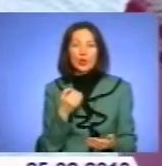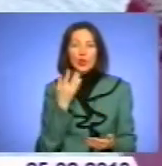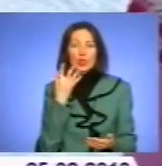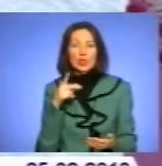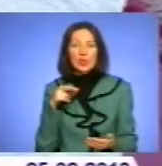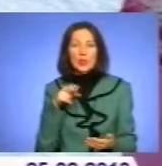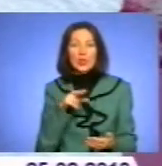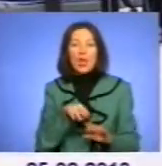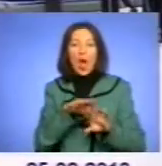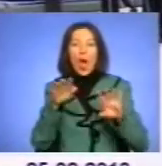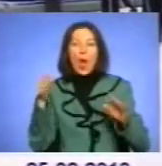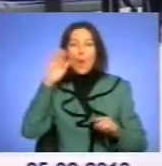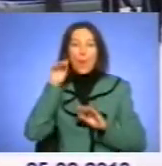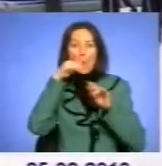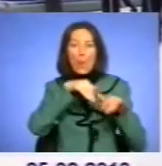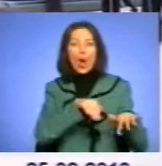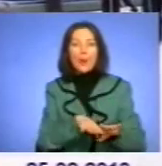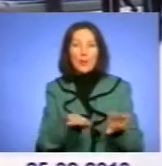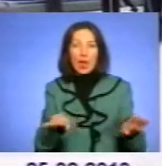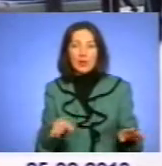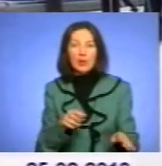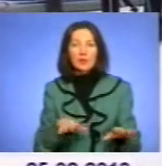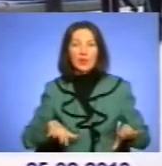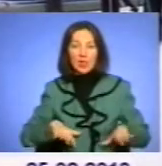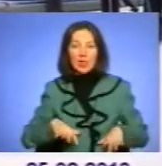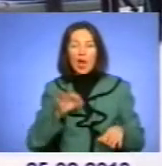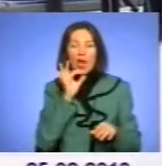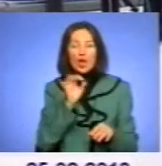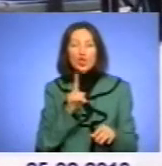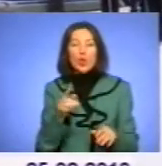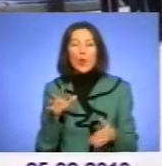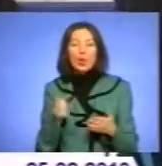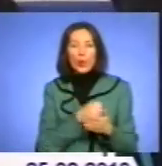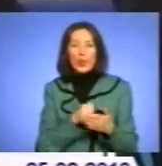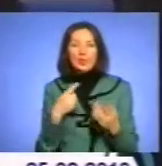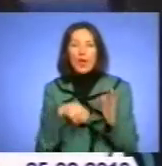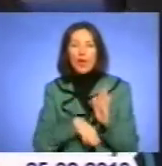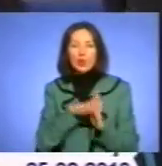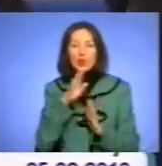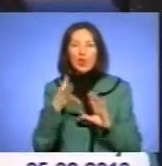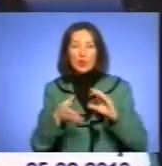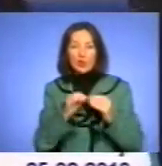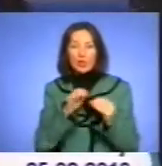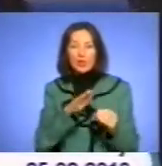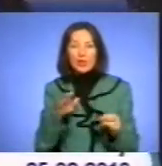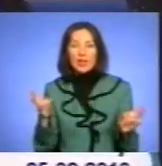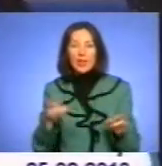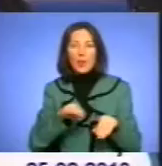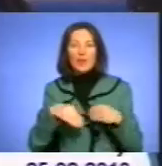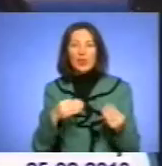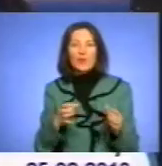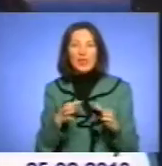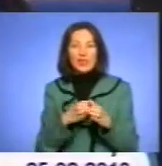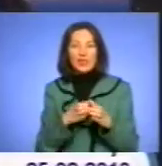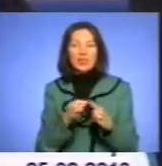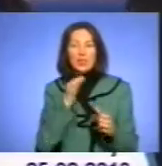на море і поплавати. Деякі тренери запевняють, щоб домогтися високих результатів, дітей треба віддавати в секції якомога